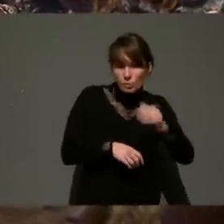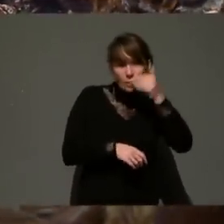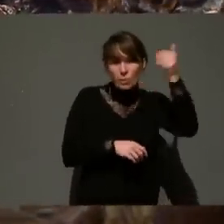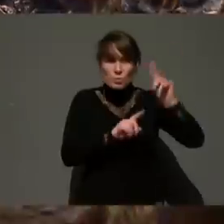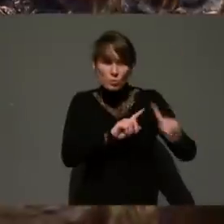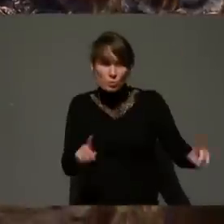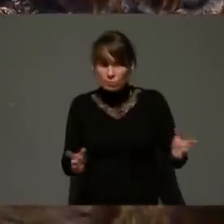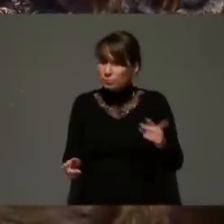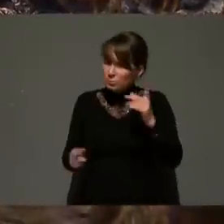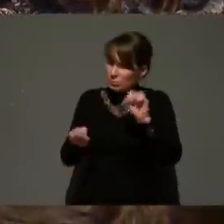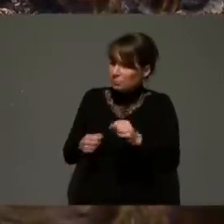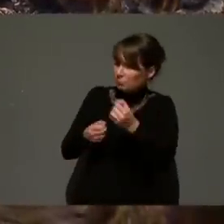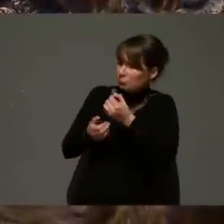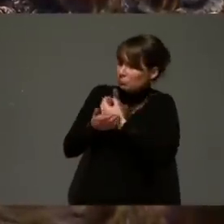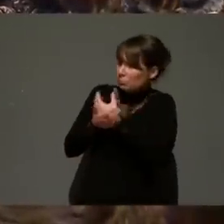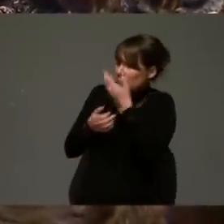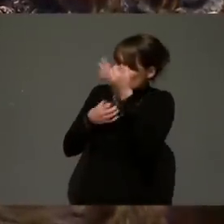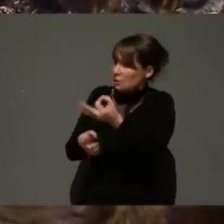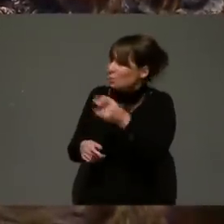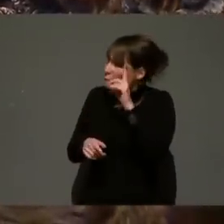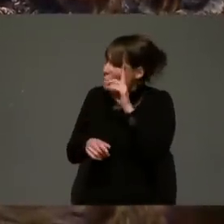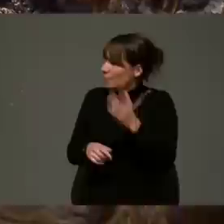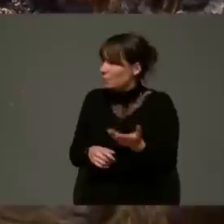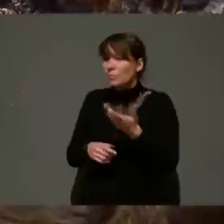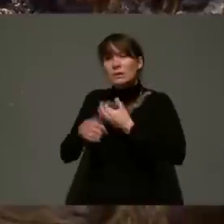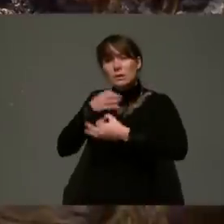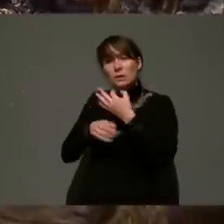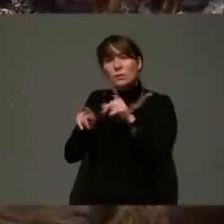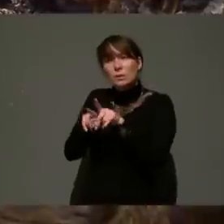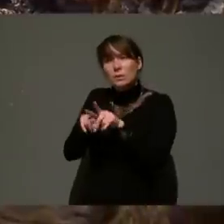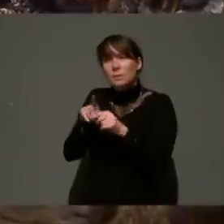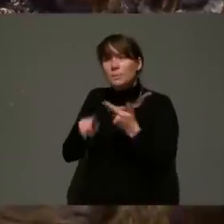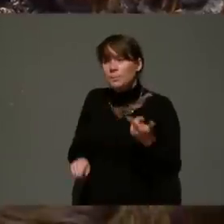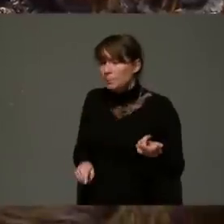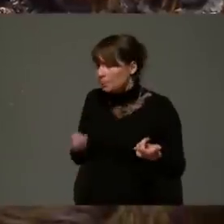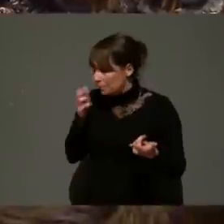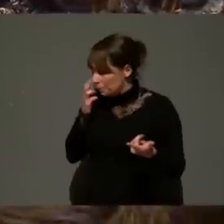donc, en corollaire, vous avez précisé que contrairement à ce qui a été